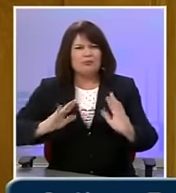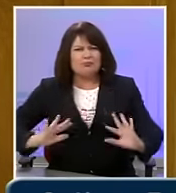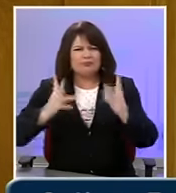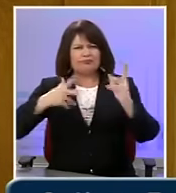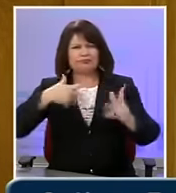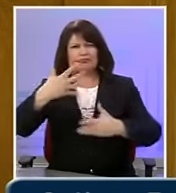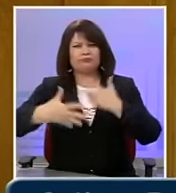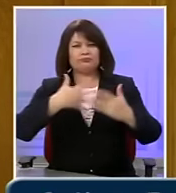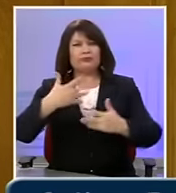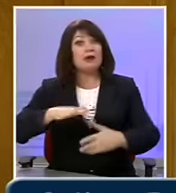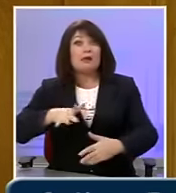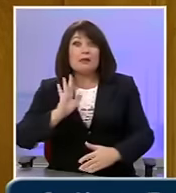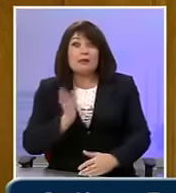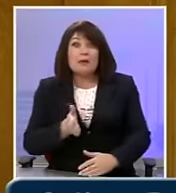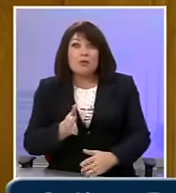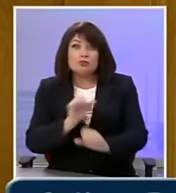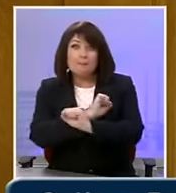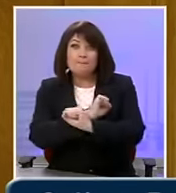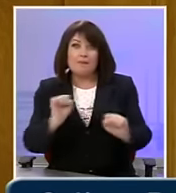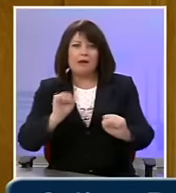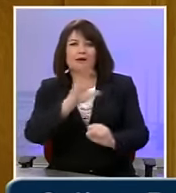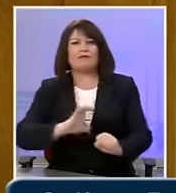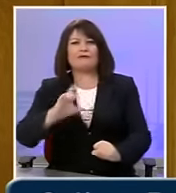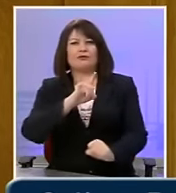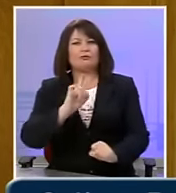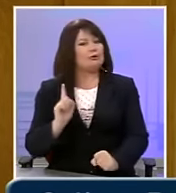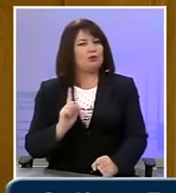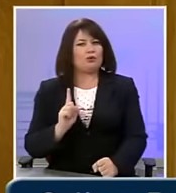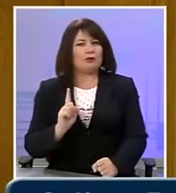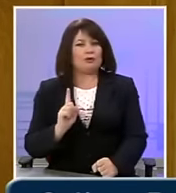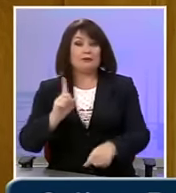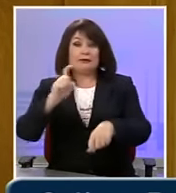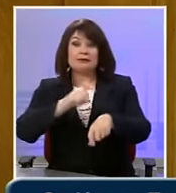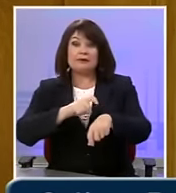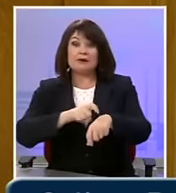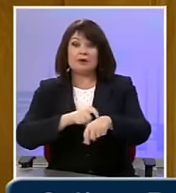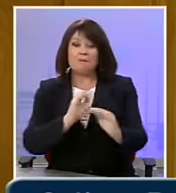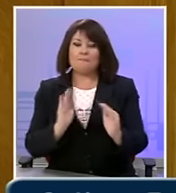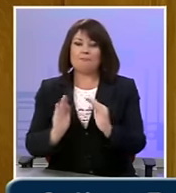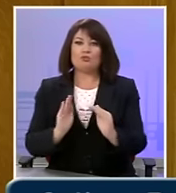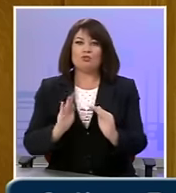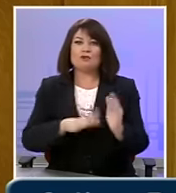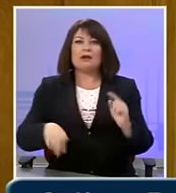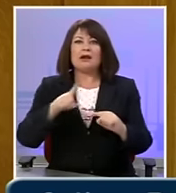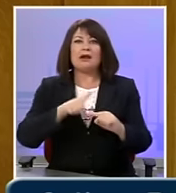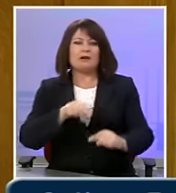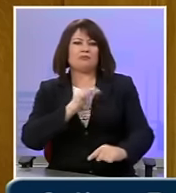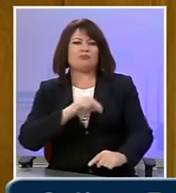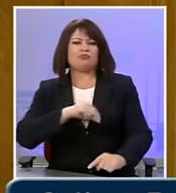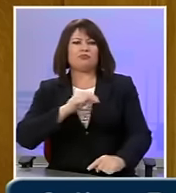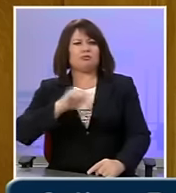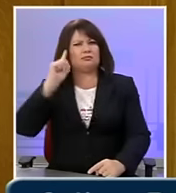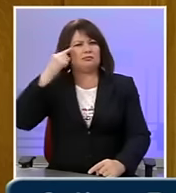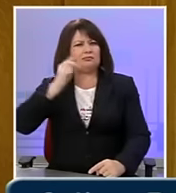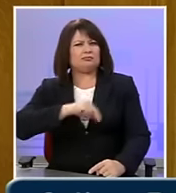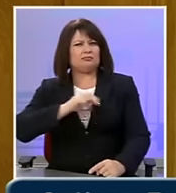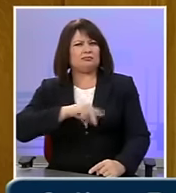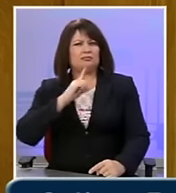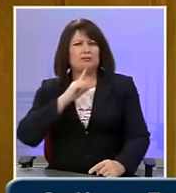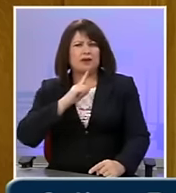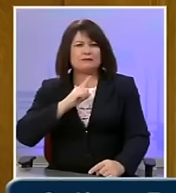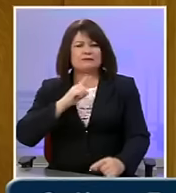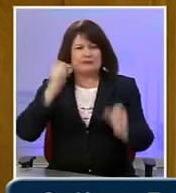μπορούσαν να την είχαν αποσταθεροποιήσει. Και την ίδια ώρα προστατευτήκατε από την κερδοσκοπία, η οποία θα σας είχε